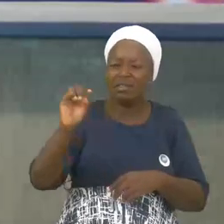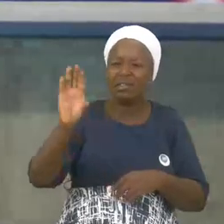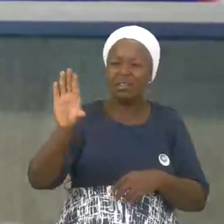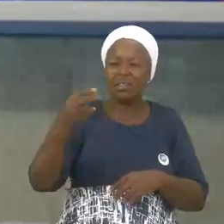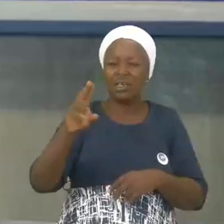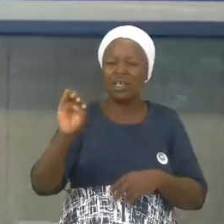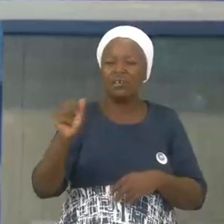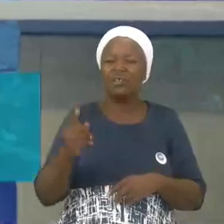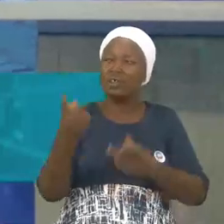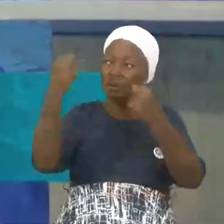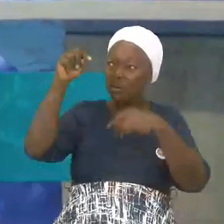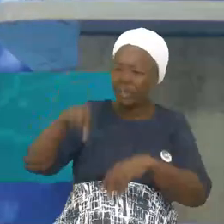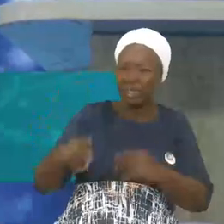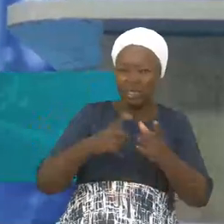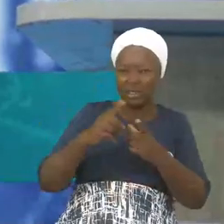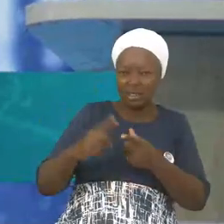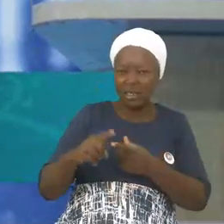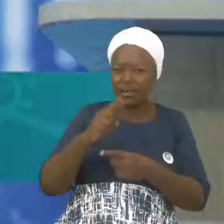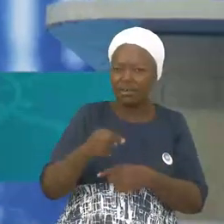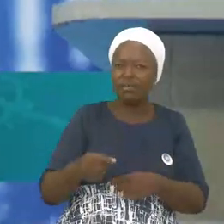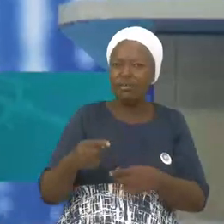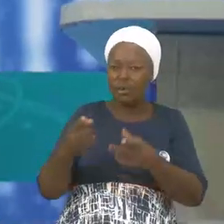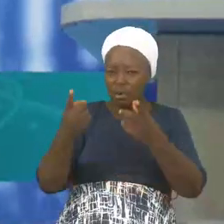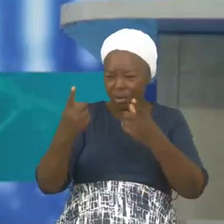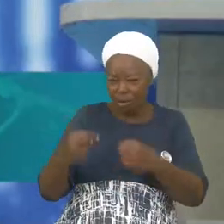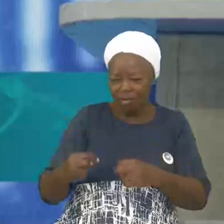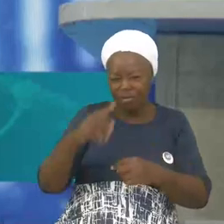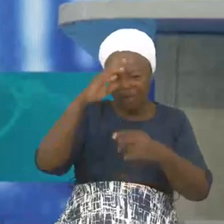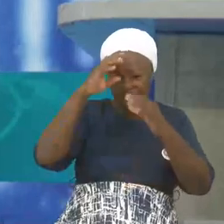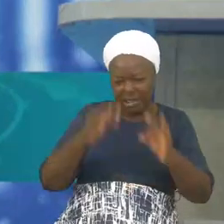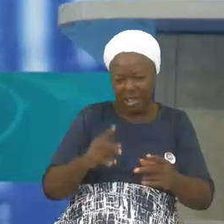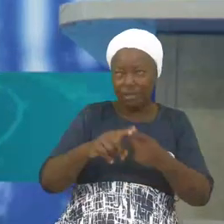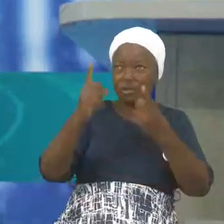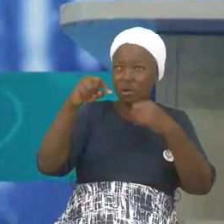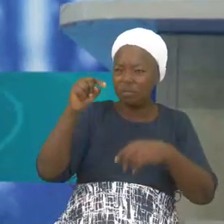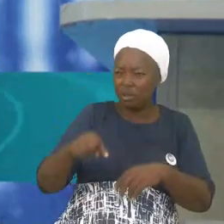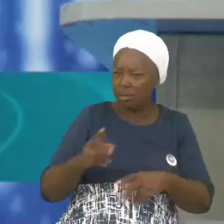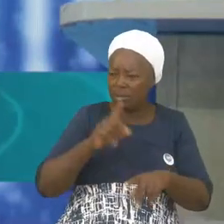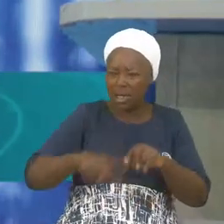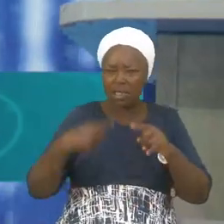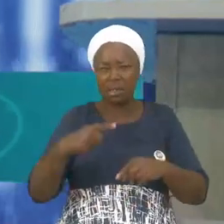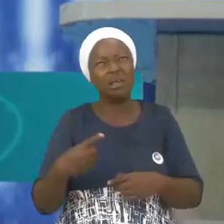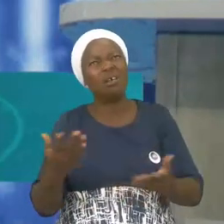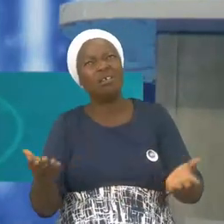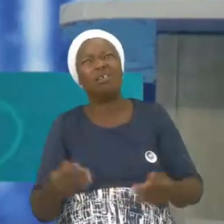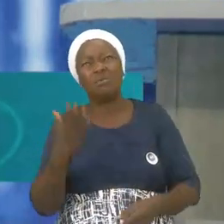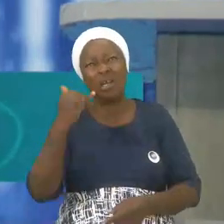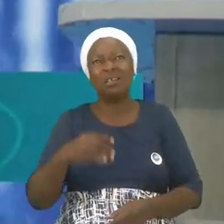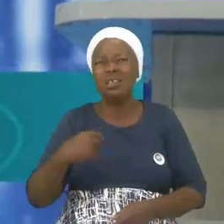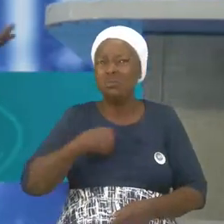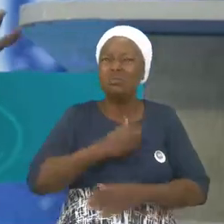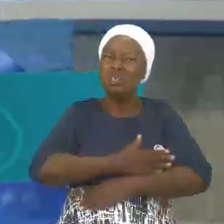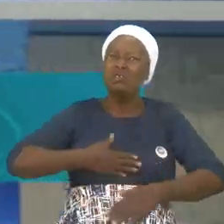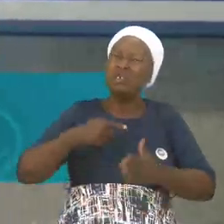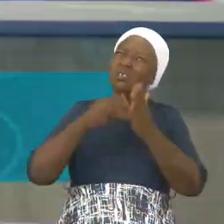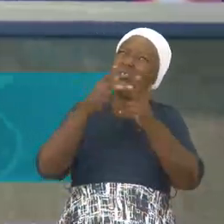te regarde et dit, Zaché, descends. Et tu descends, tu dois descendre. Tu ne peux